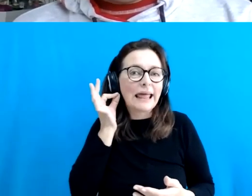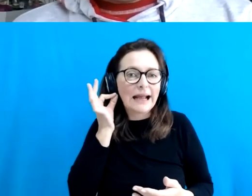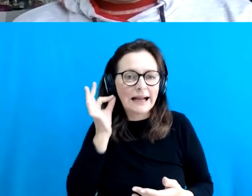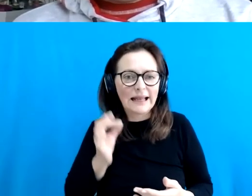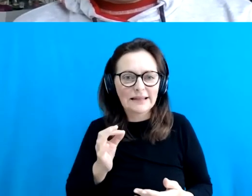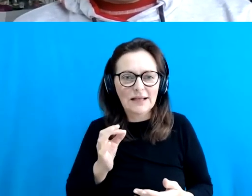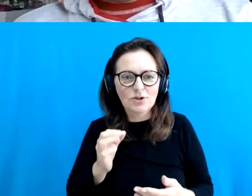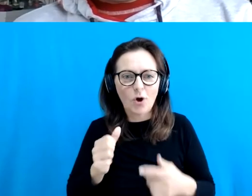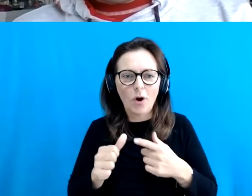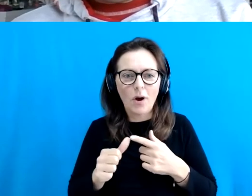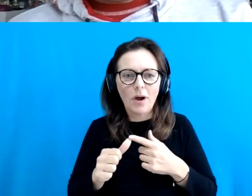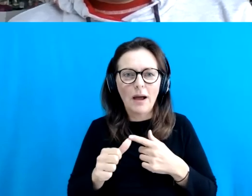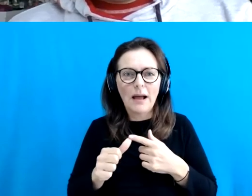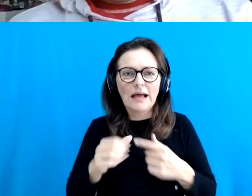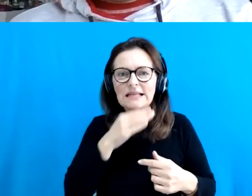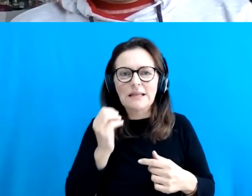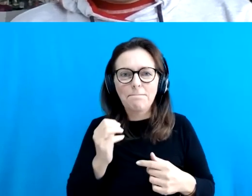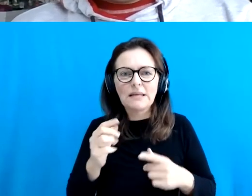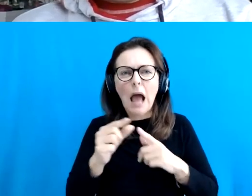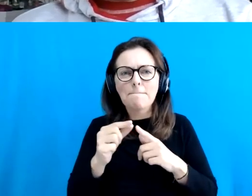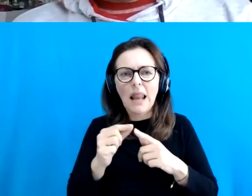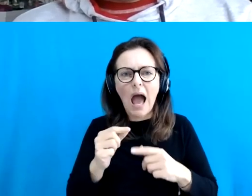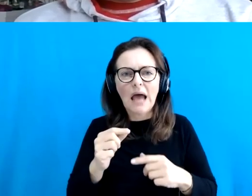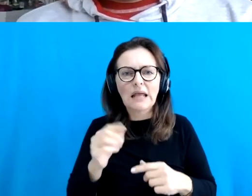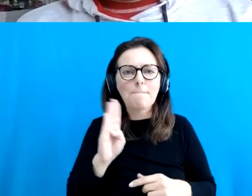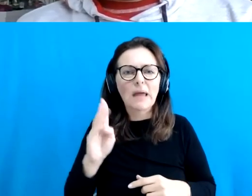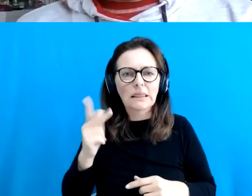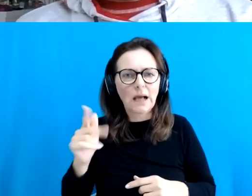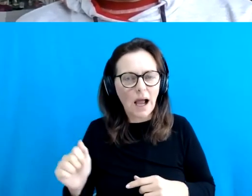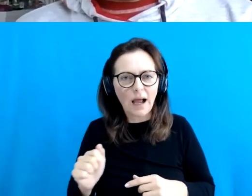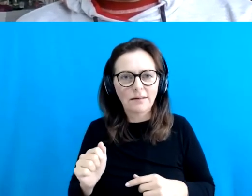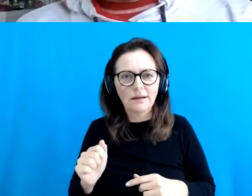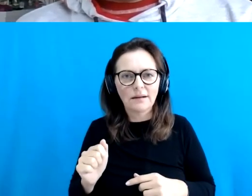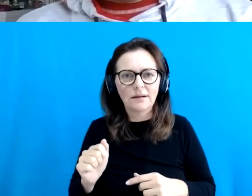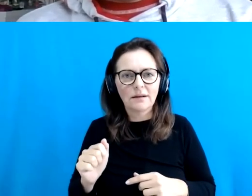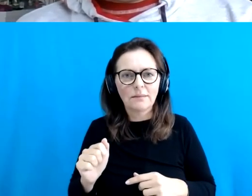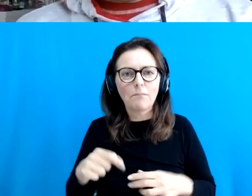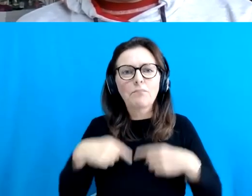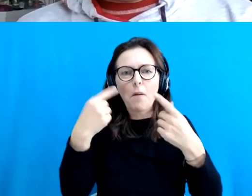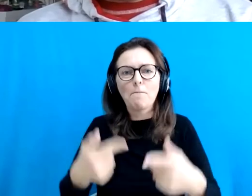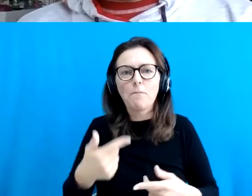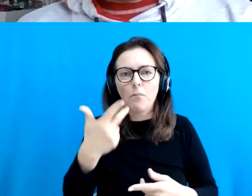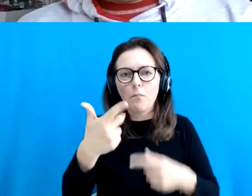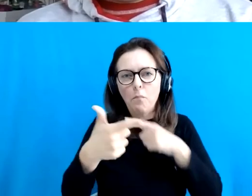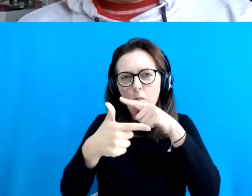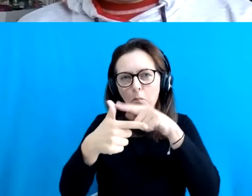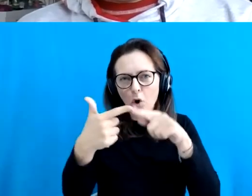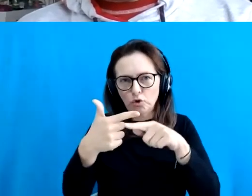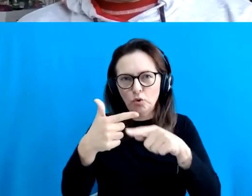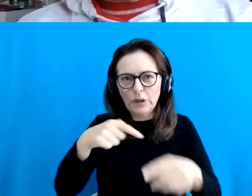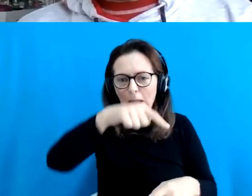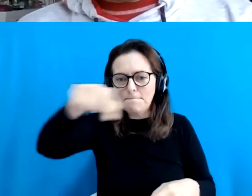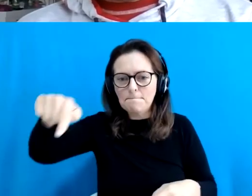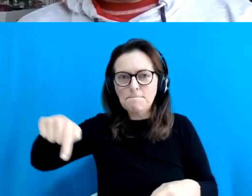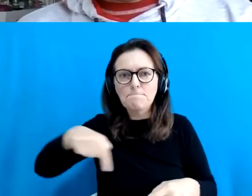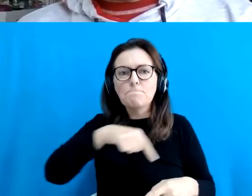Betka in Sabina. V bistvu, tako po drugi plošči do dna, ki sem jim res posvetil